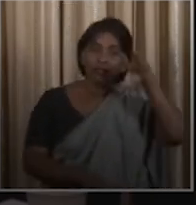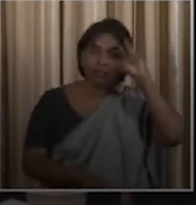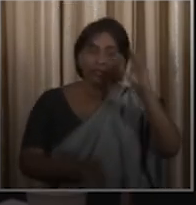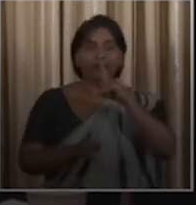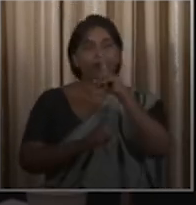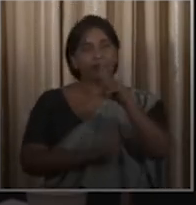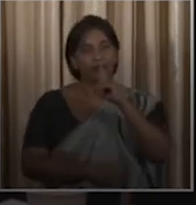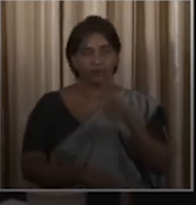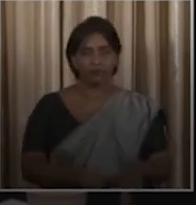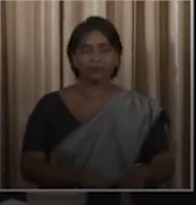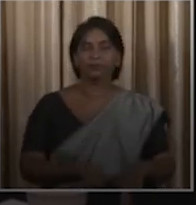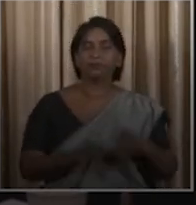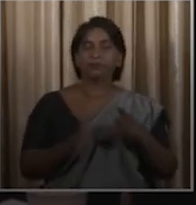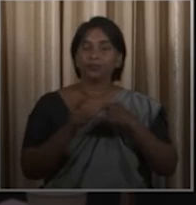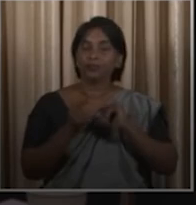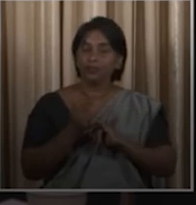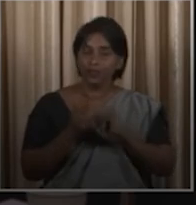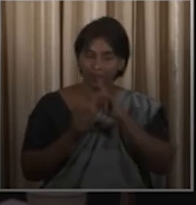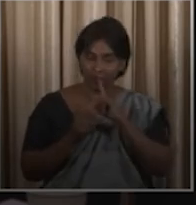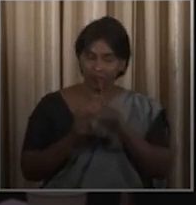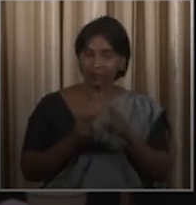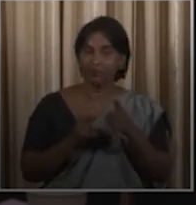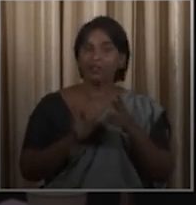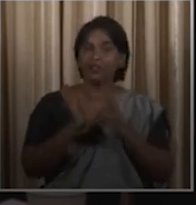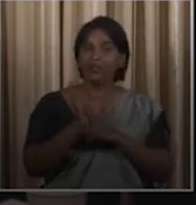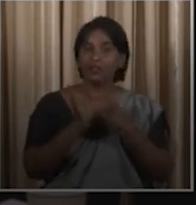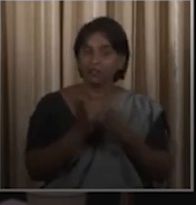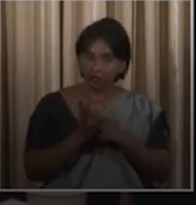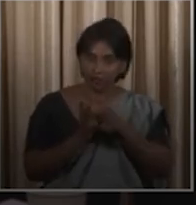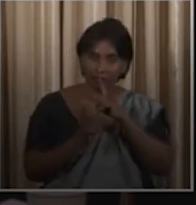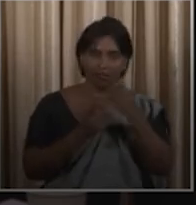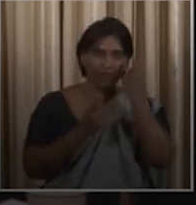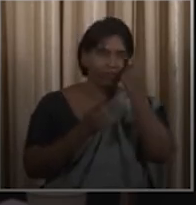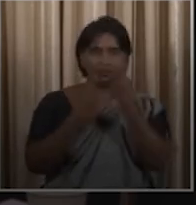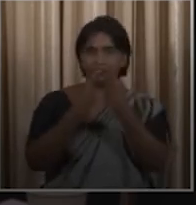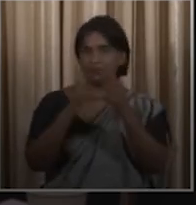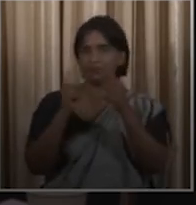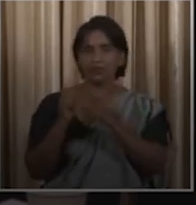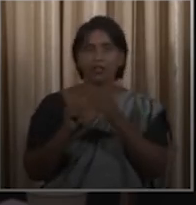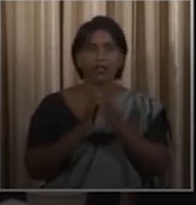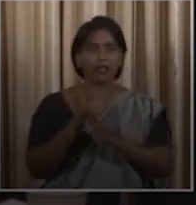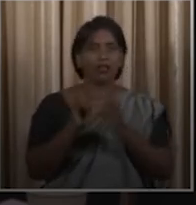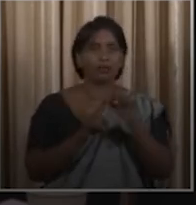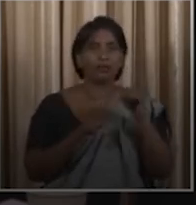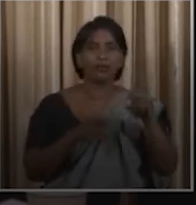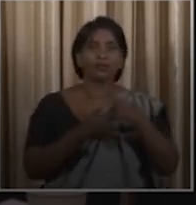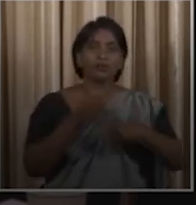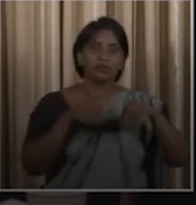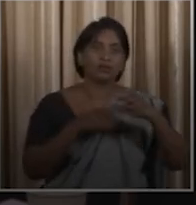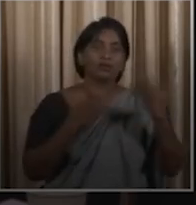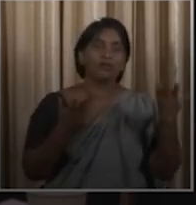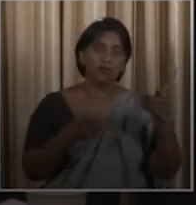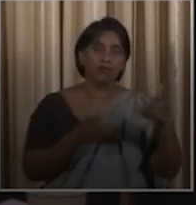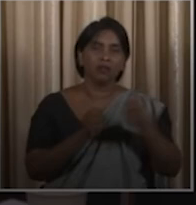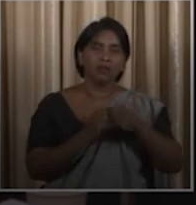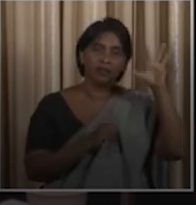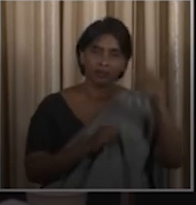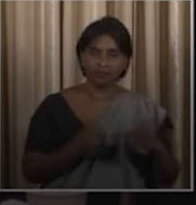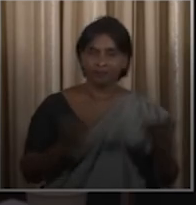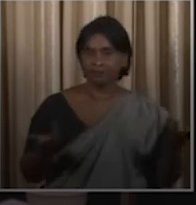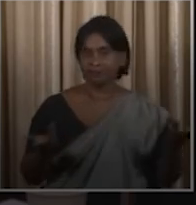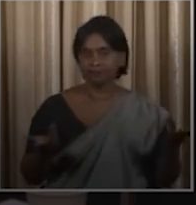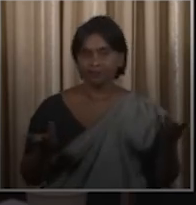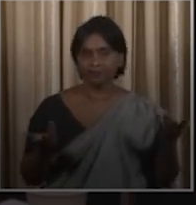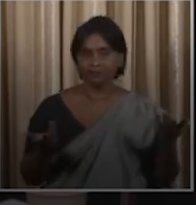awa, kau tu. Vijayadasa Rajapaksha kak kian awa. Epa itu ne menteri orang ker, mevela candita tiennya bayi ni satu mae megi ni kian. Hari itu mae kenal simpari